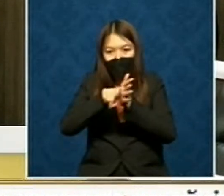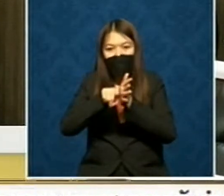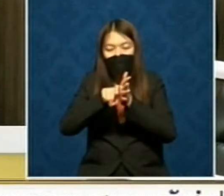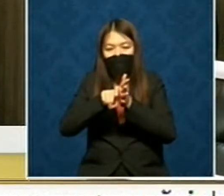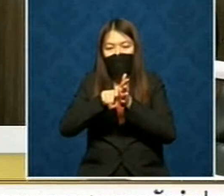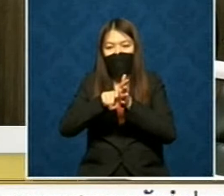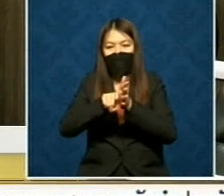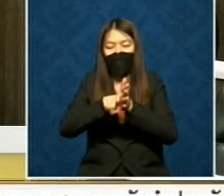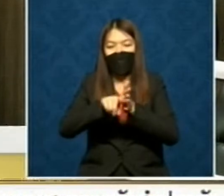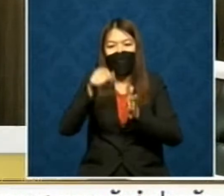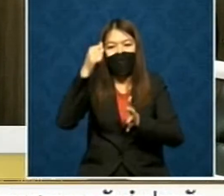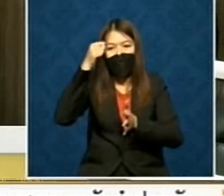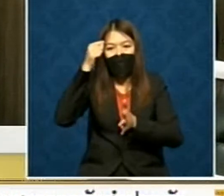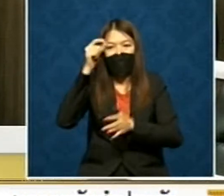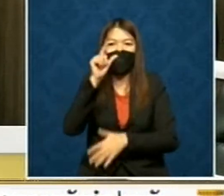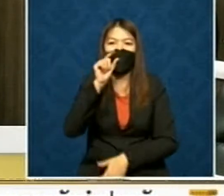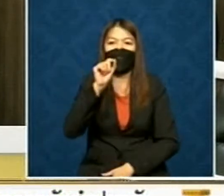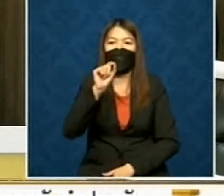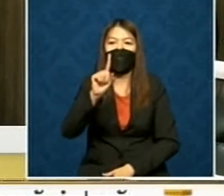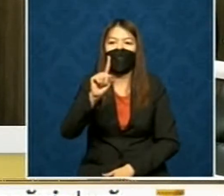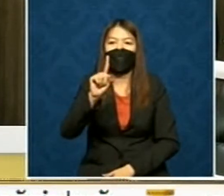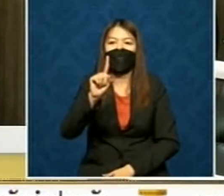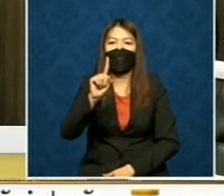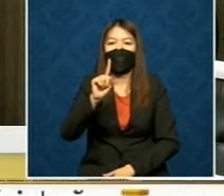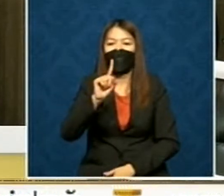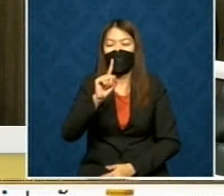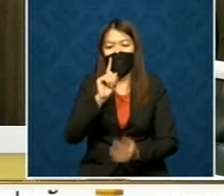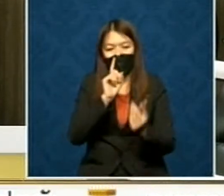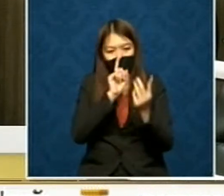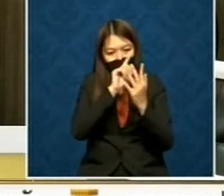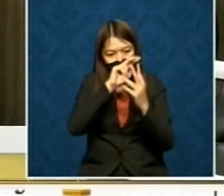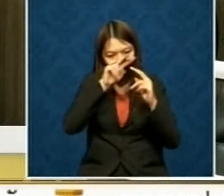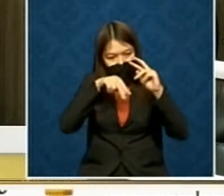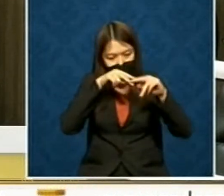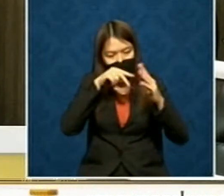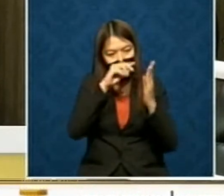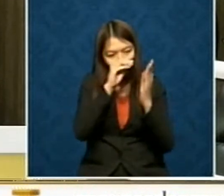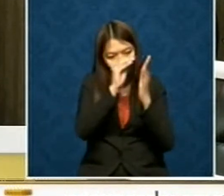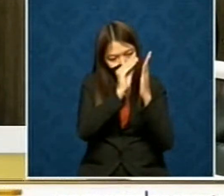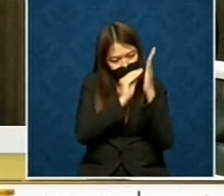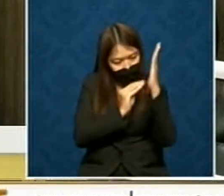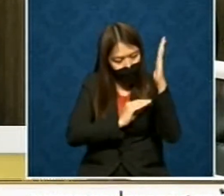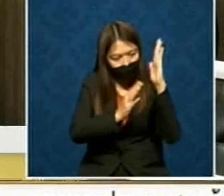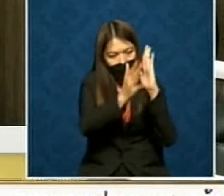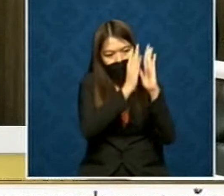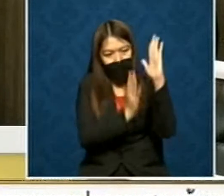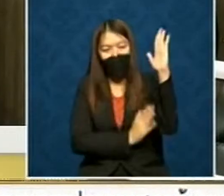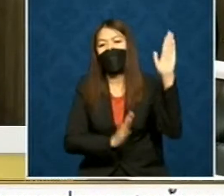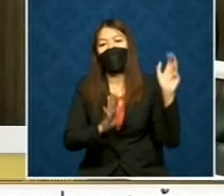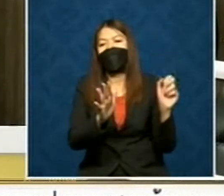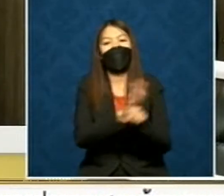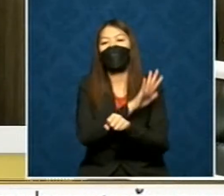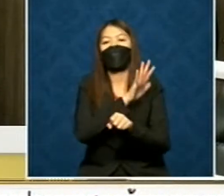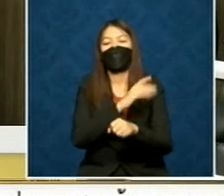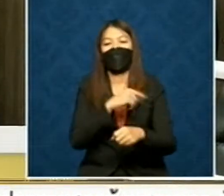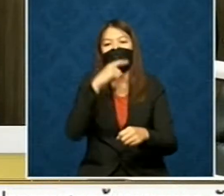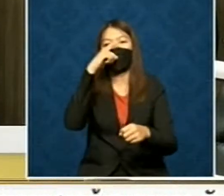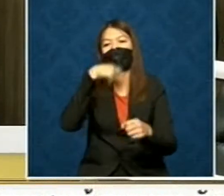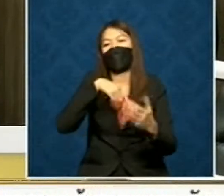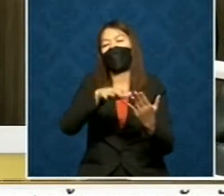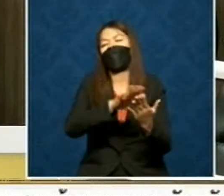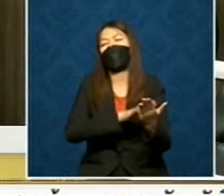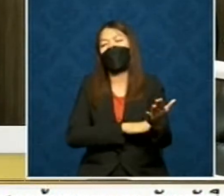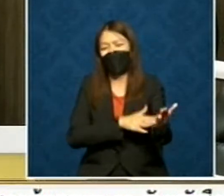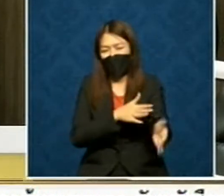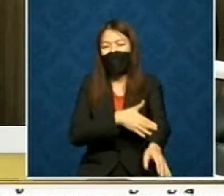านระทานเช